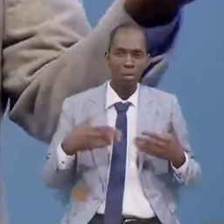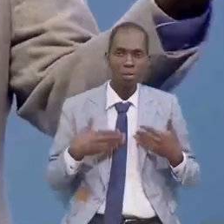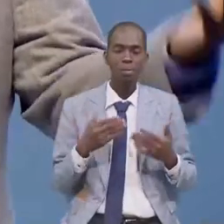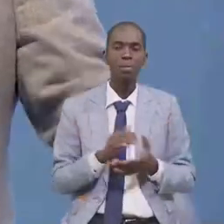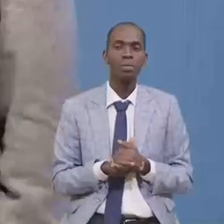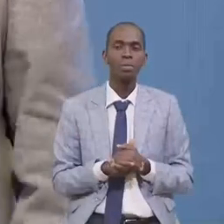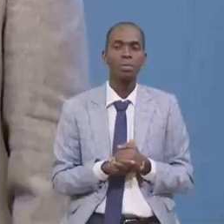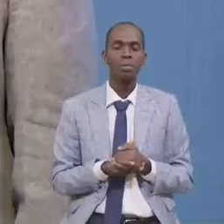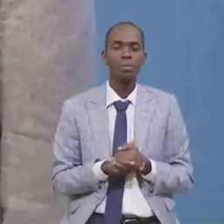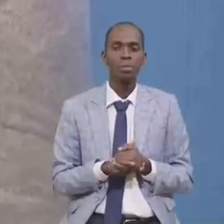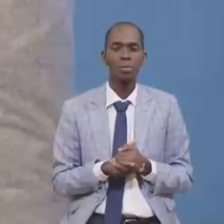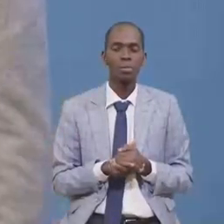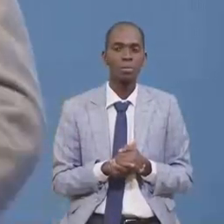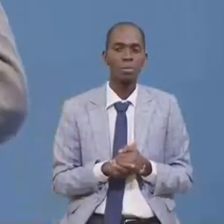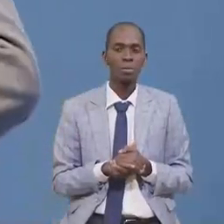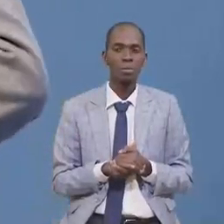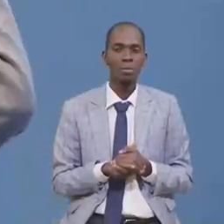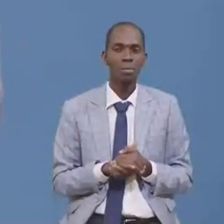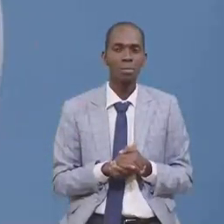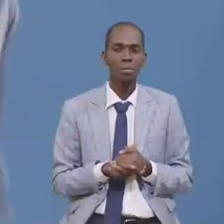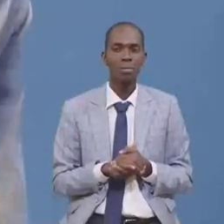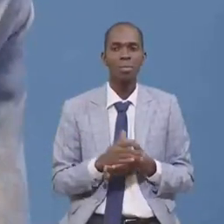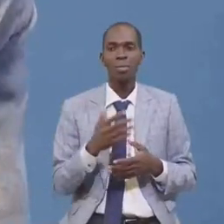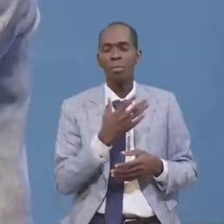Et heureux, bien qu'il soit pauvre.